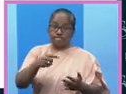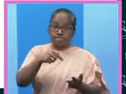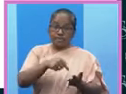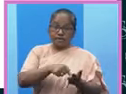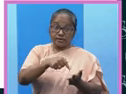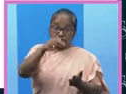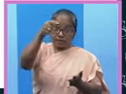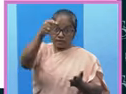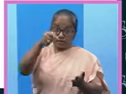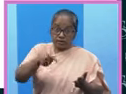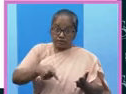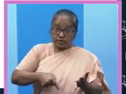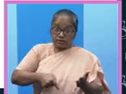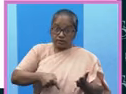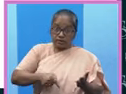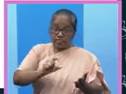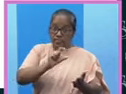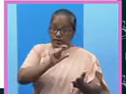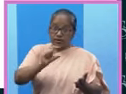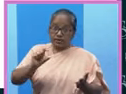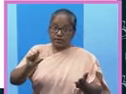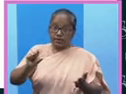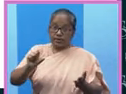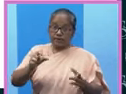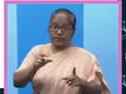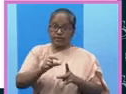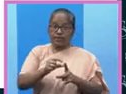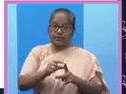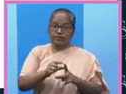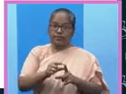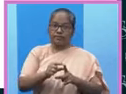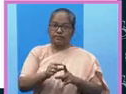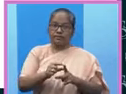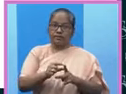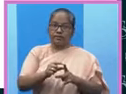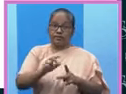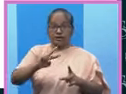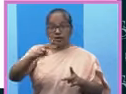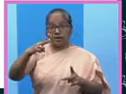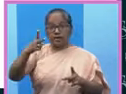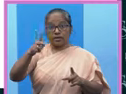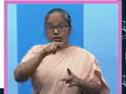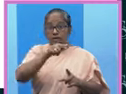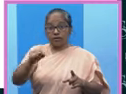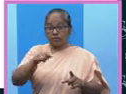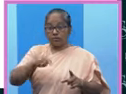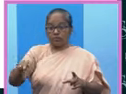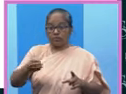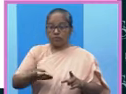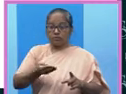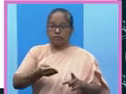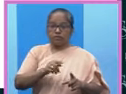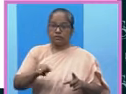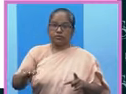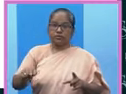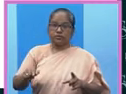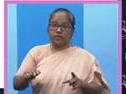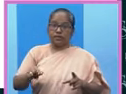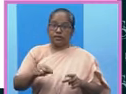மையம் வழியாக போச்சு அப்படின்னா அந்த நானிற்கு என்ன பேர்னா விட்டம். இப்போ நிறைய நான் நீங்கள் வரைஞ்சு பார்ப்பீங்க, அதில்